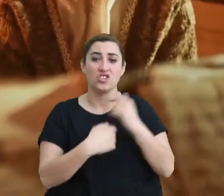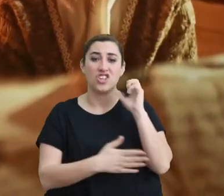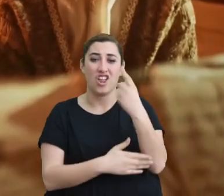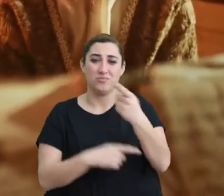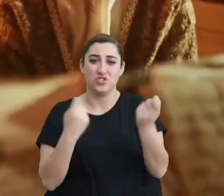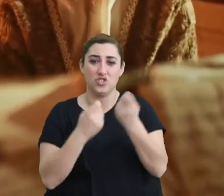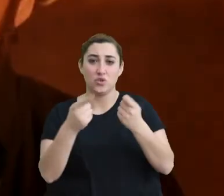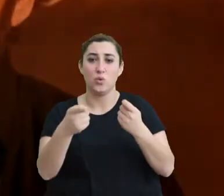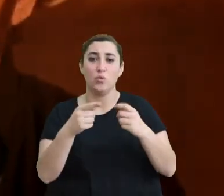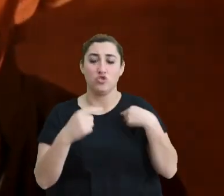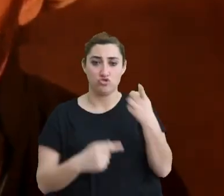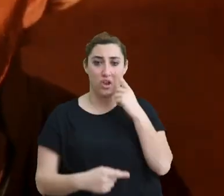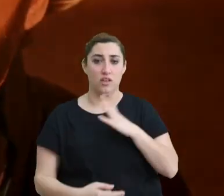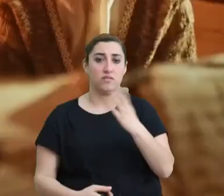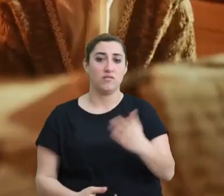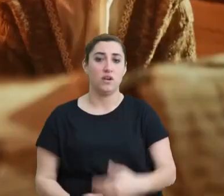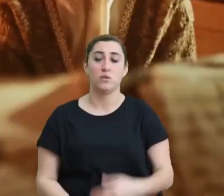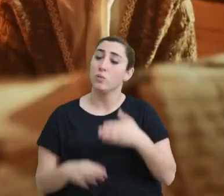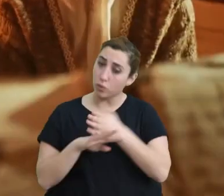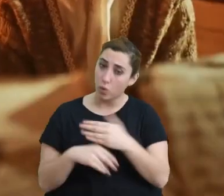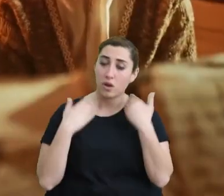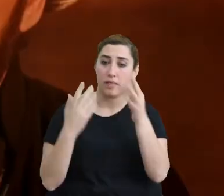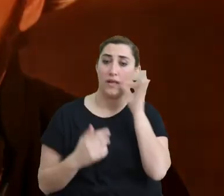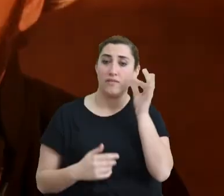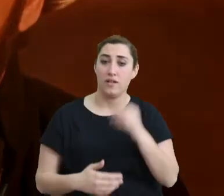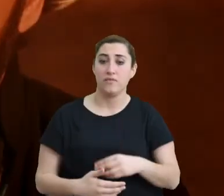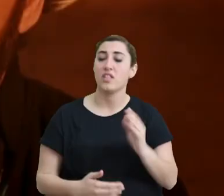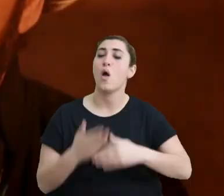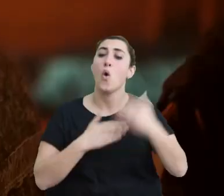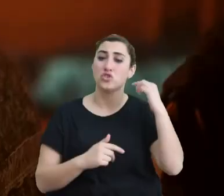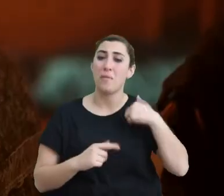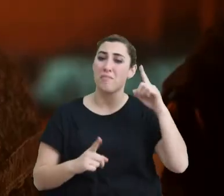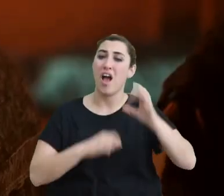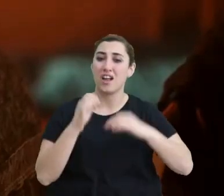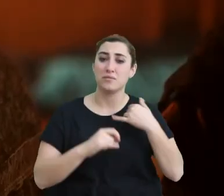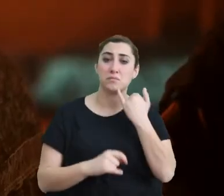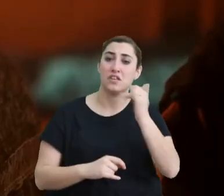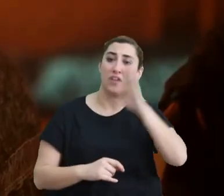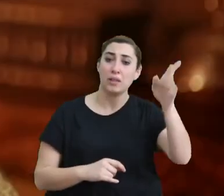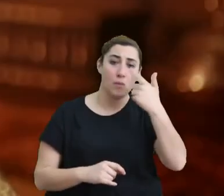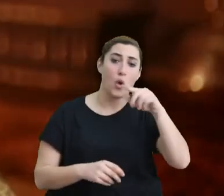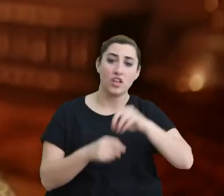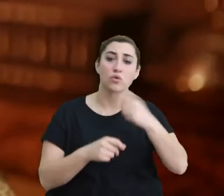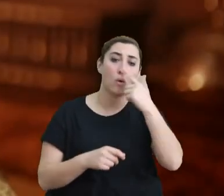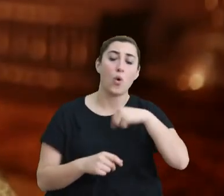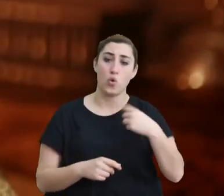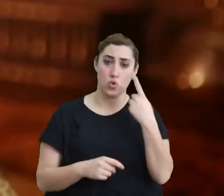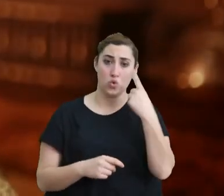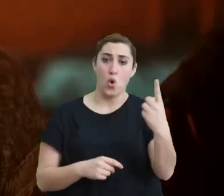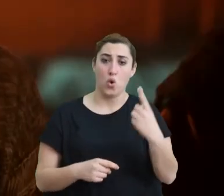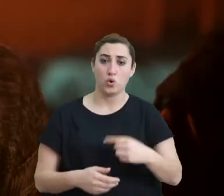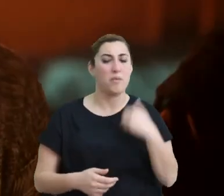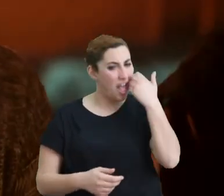çıraklık yapan bu Gökhan da şahidimdir. Doğrudur kadı efendi. Daha önce ben de bir akrabamı ziyarete gittim o köye. Köyde gördüm bey